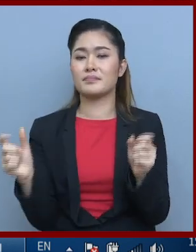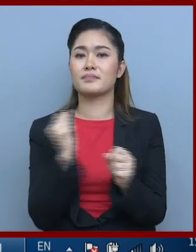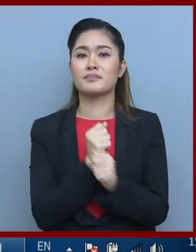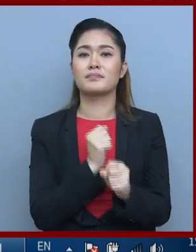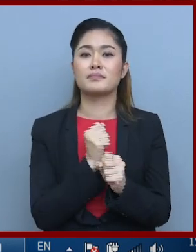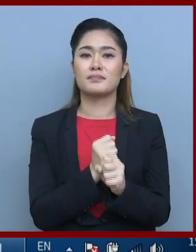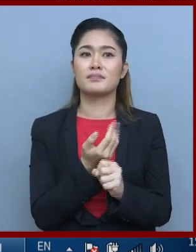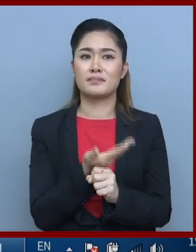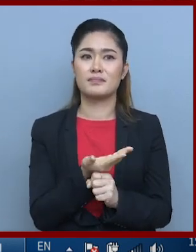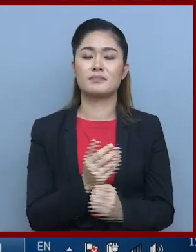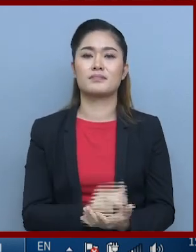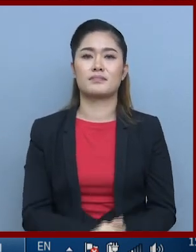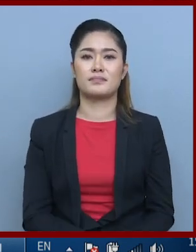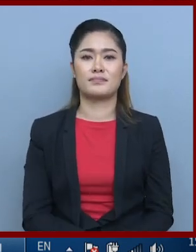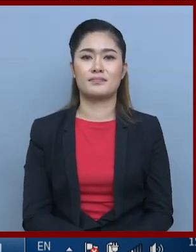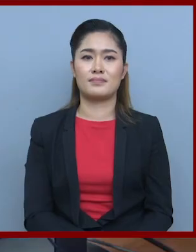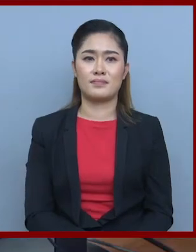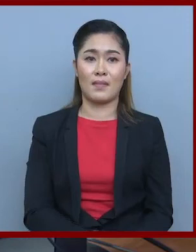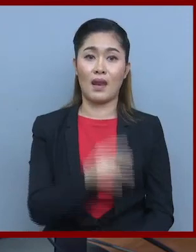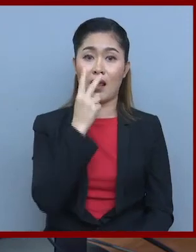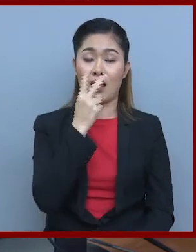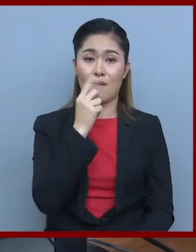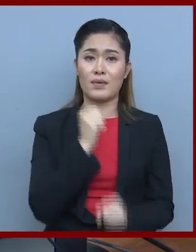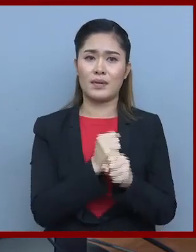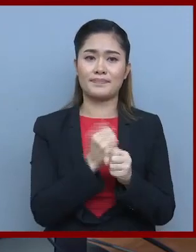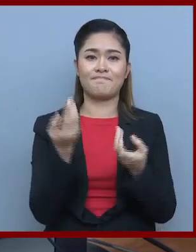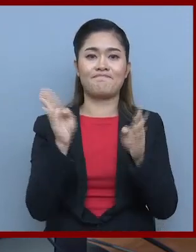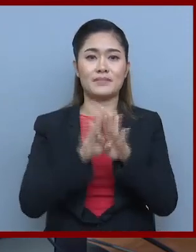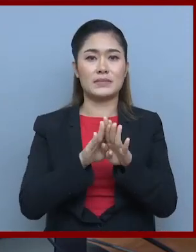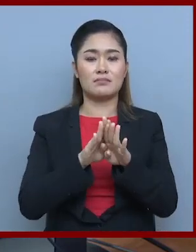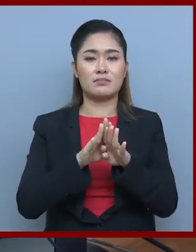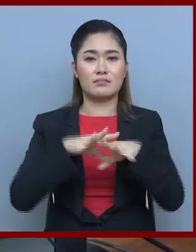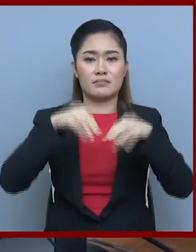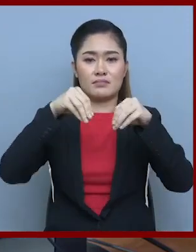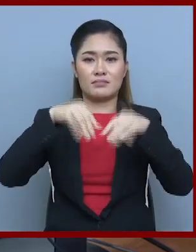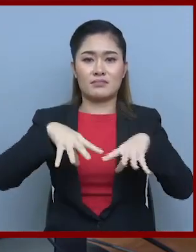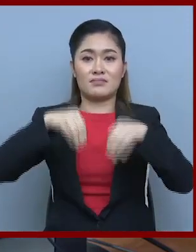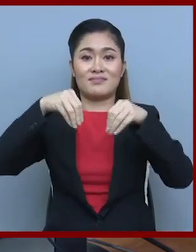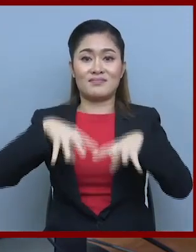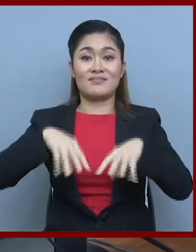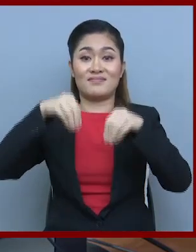จะเอาไว้แสดงสถานะกับติดดับนะของ Binary